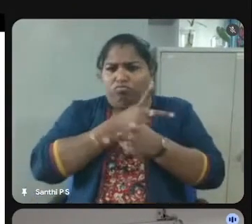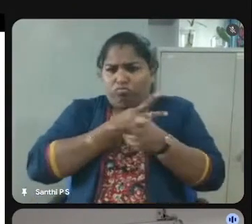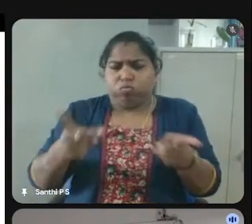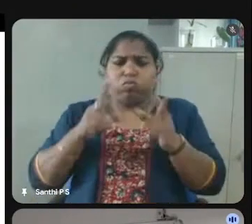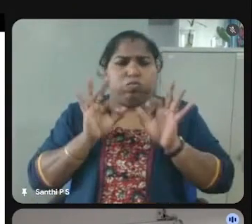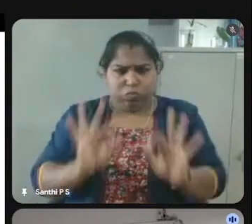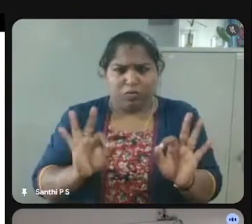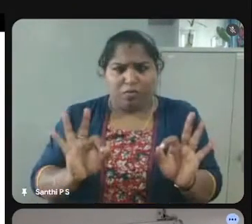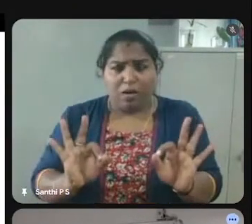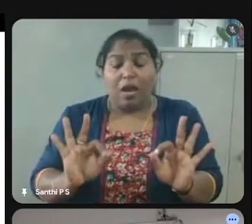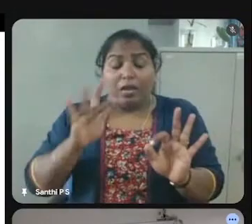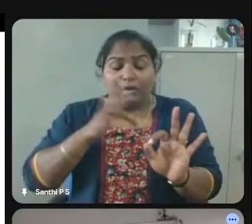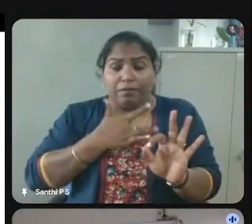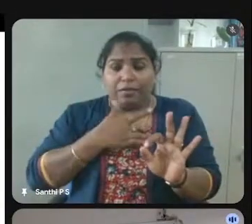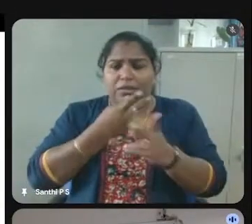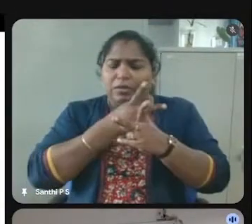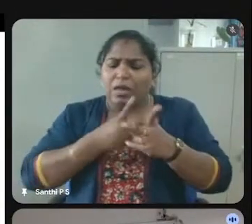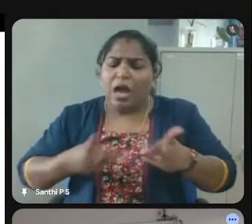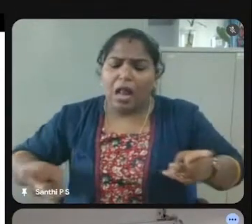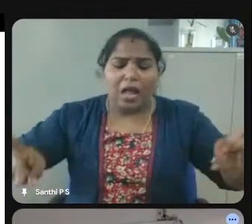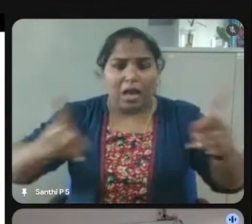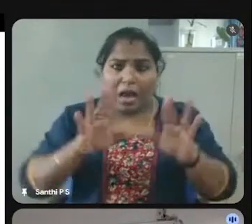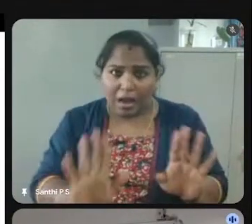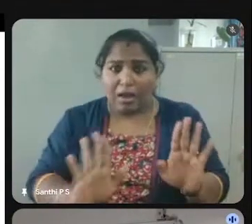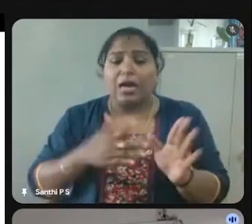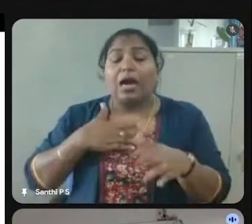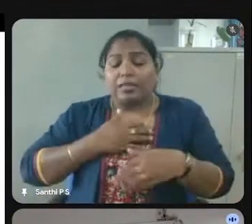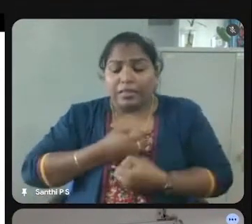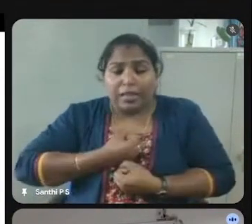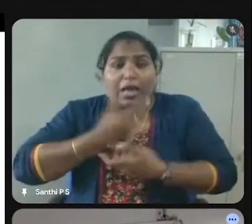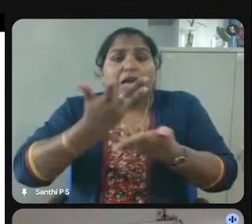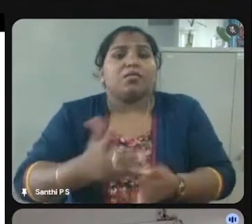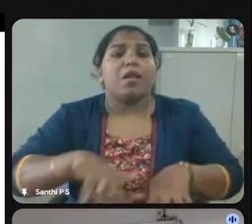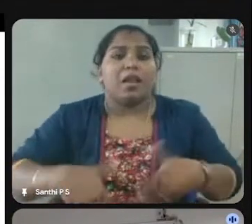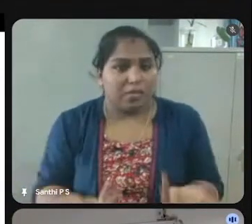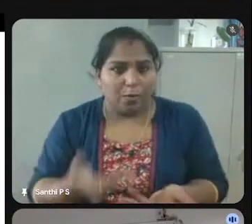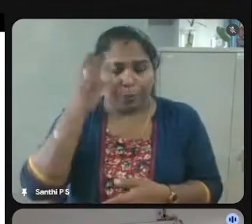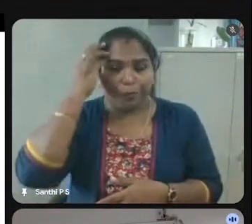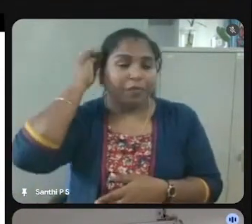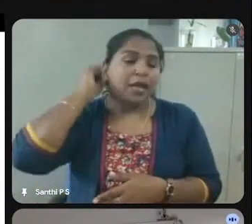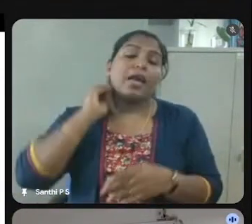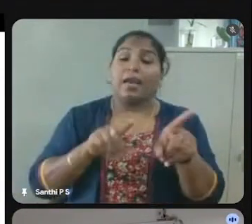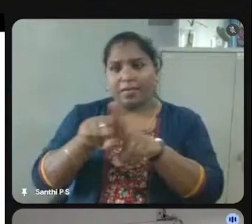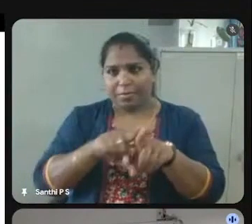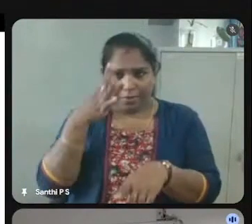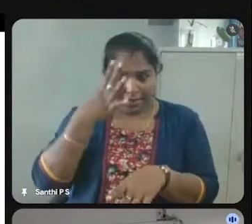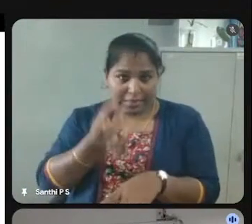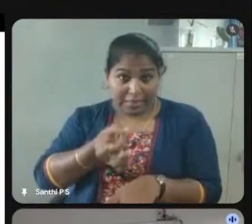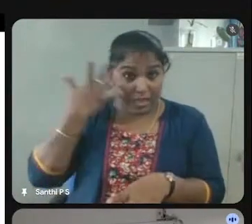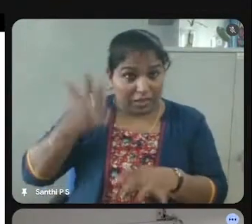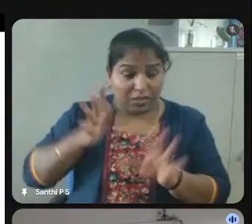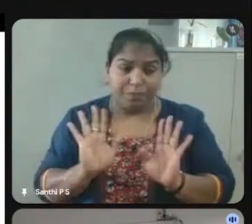വികാരങ്ങളെ നമ്മൾ എങ്ങനെയാണ് പുറത്തേക്ക് കാണിക്കുന്നത്. അതായത് നമുക്ക് ദേഷ്യം വരുമ്പോ, അല്ലെങ്കിൽ